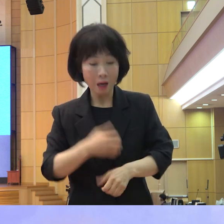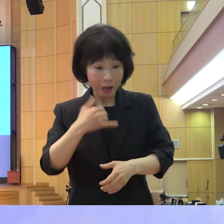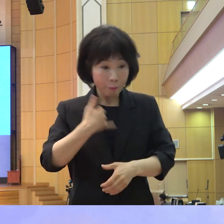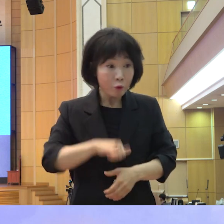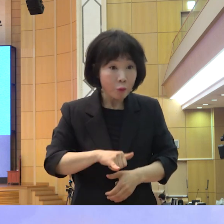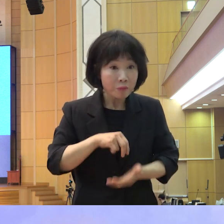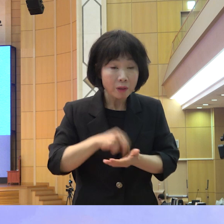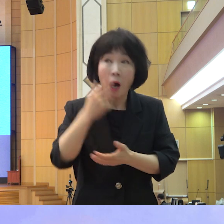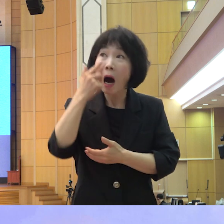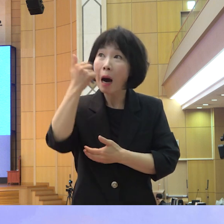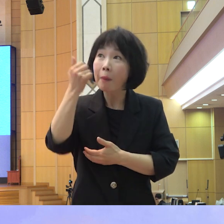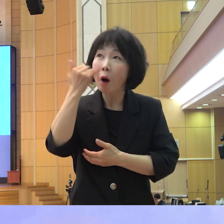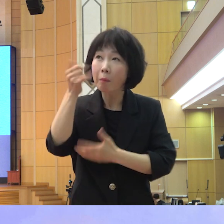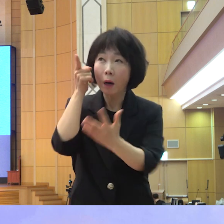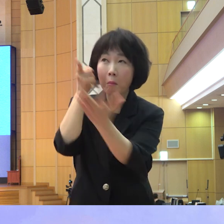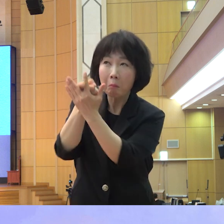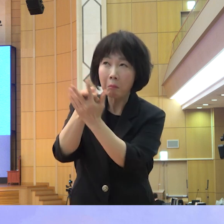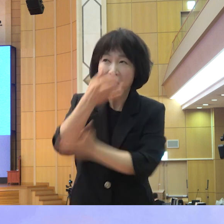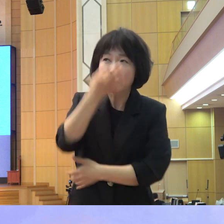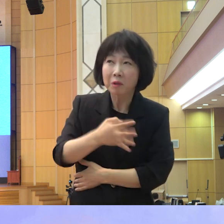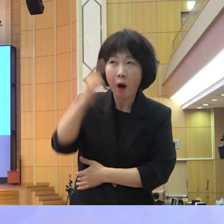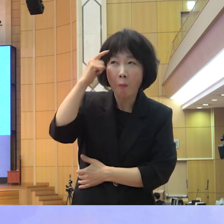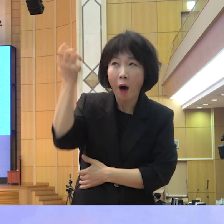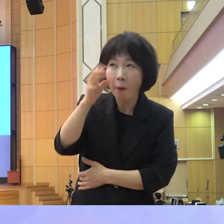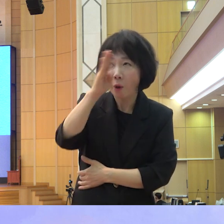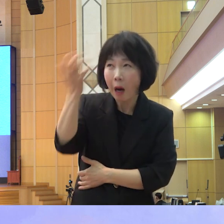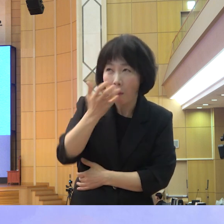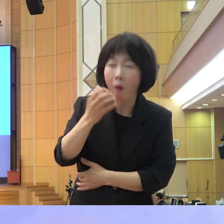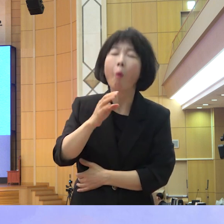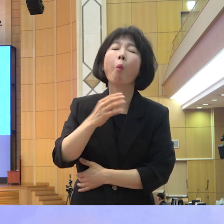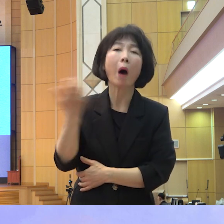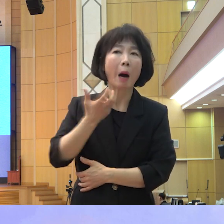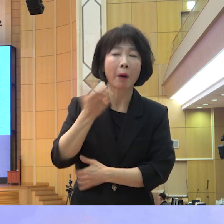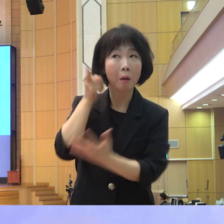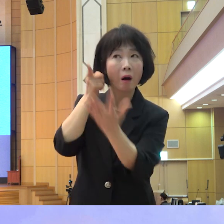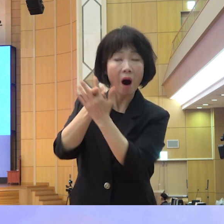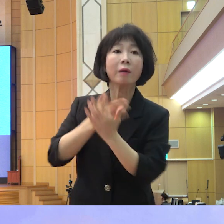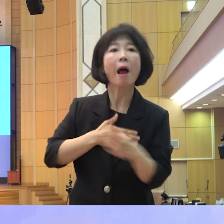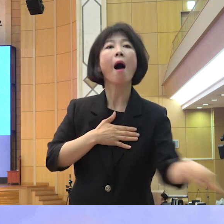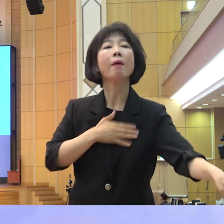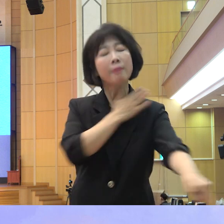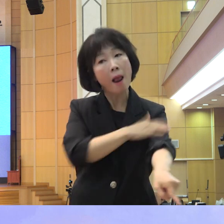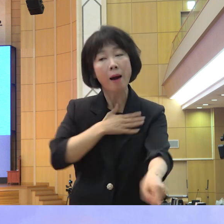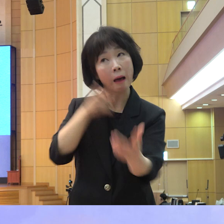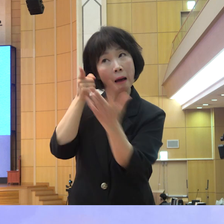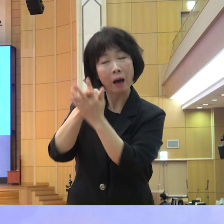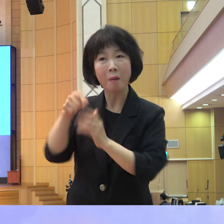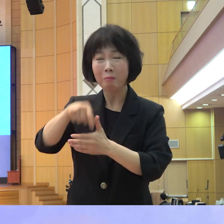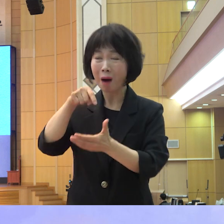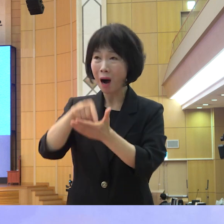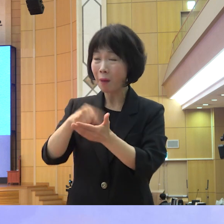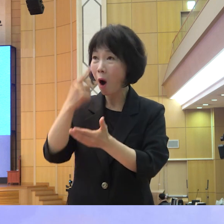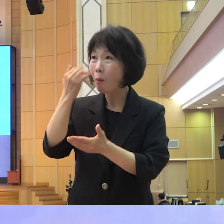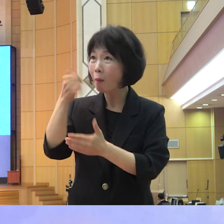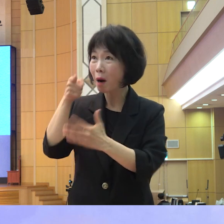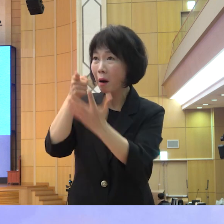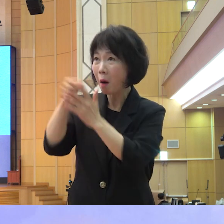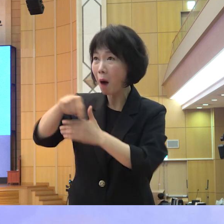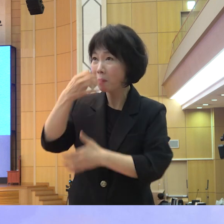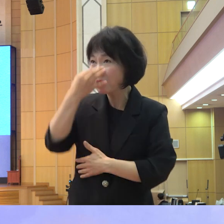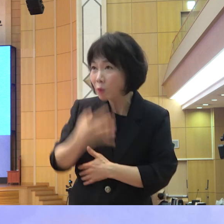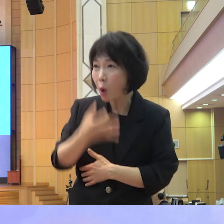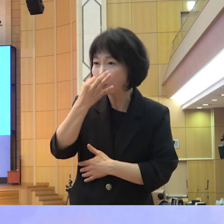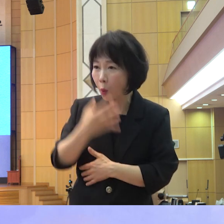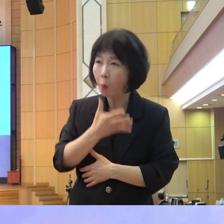알아요. 그래서 우리는 아이들은 잘 모르지만 엄마 아빠가 마음적으로 힘든 것이 있을 거다.